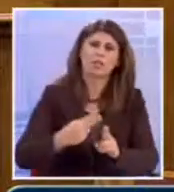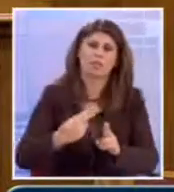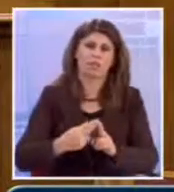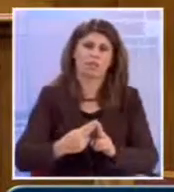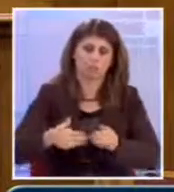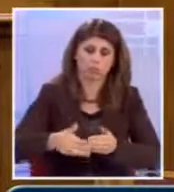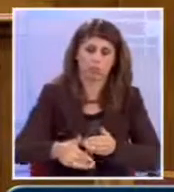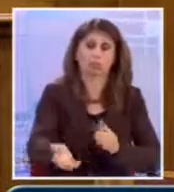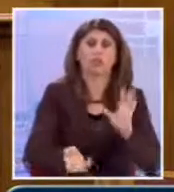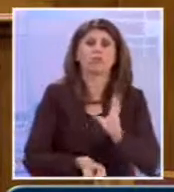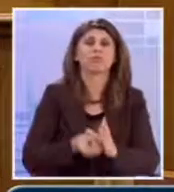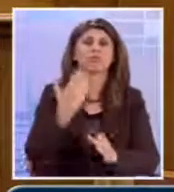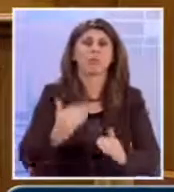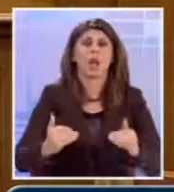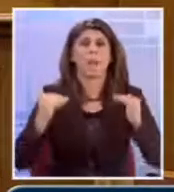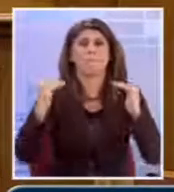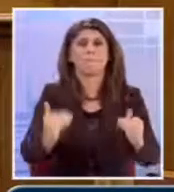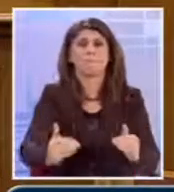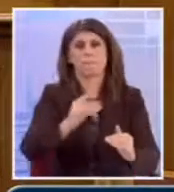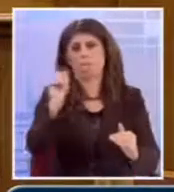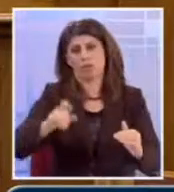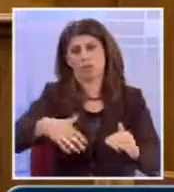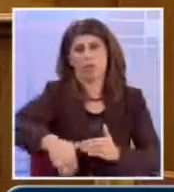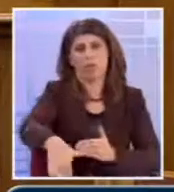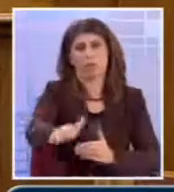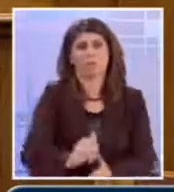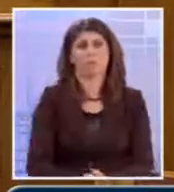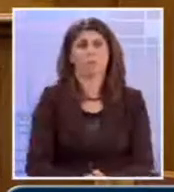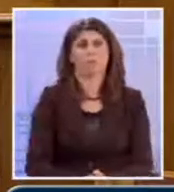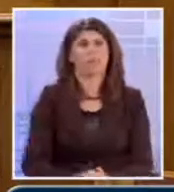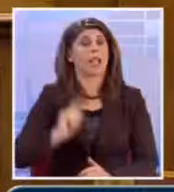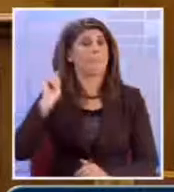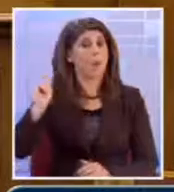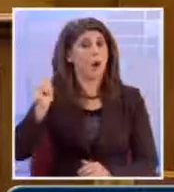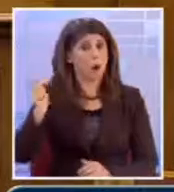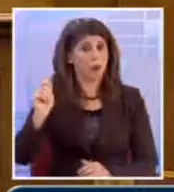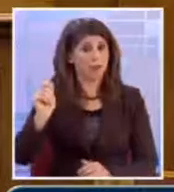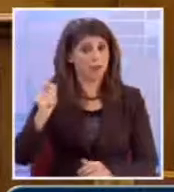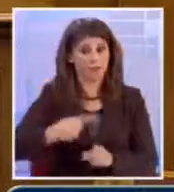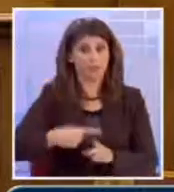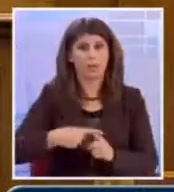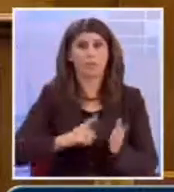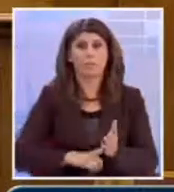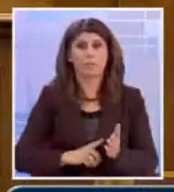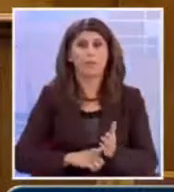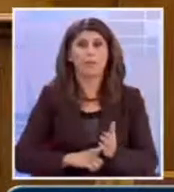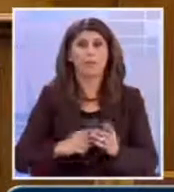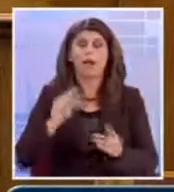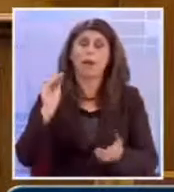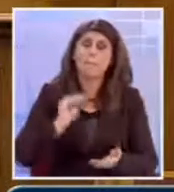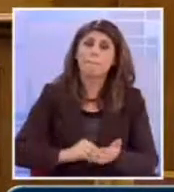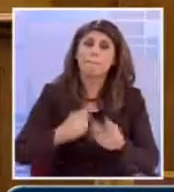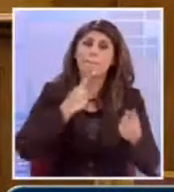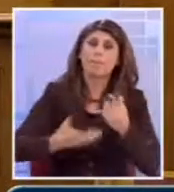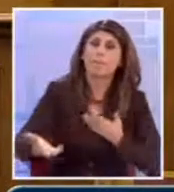φάση. Η πολιτική της χώρας πρέπει να εξασφαλίζει την προώθηση ενός σχεδίου